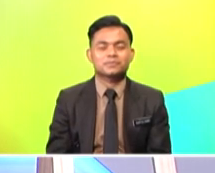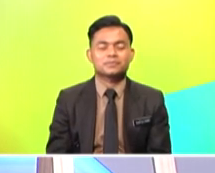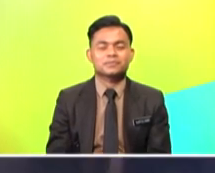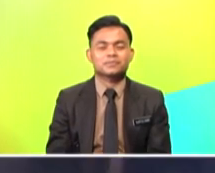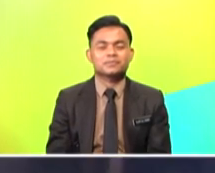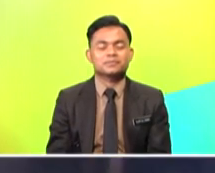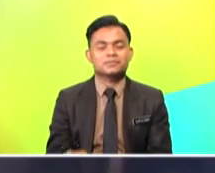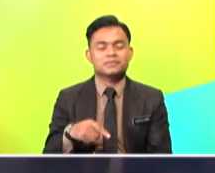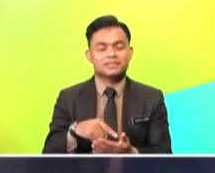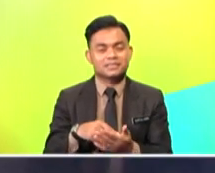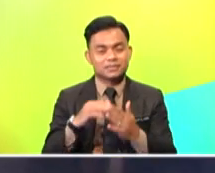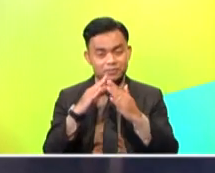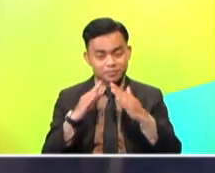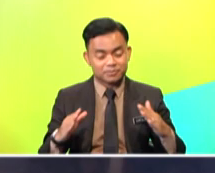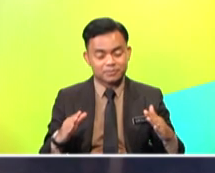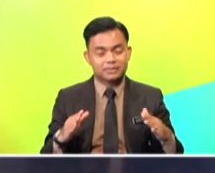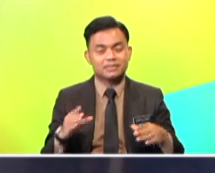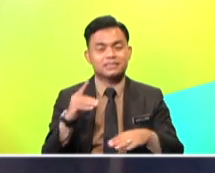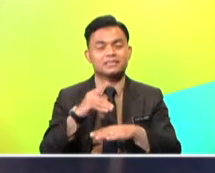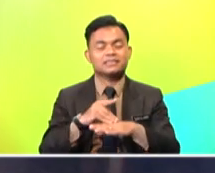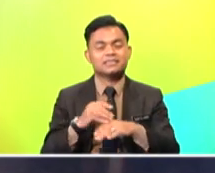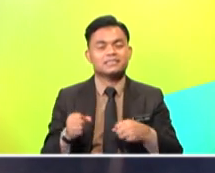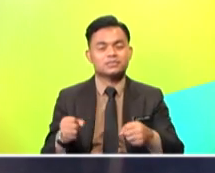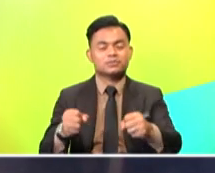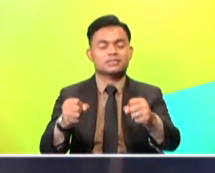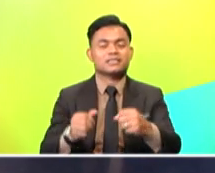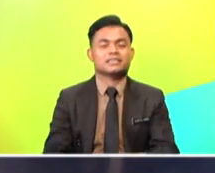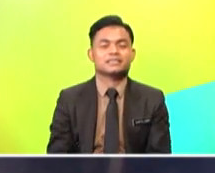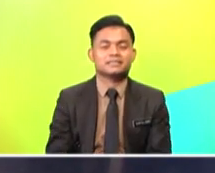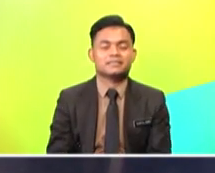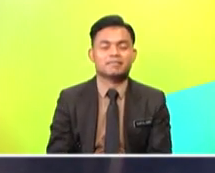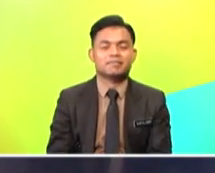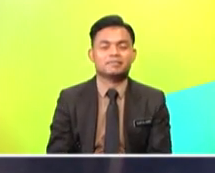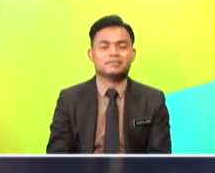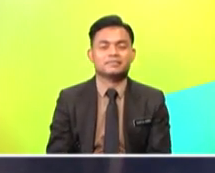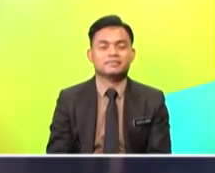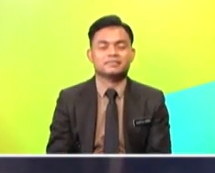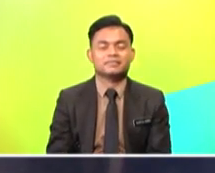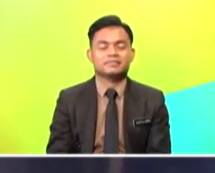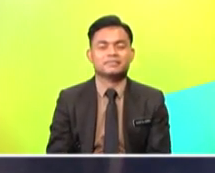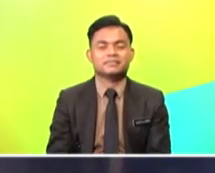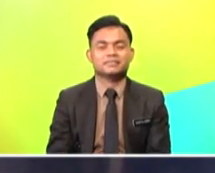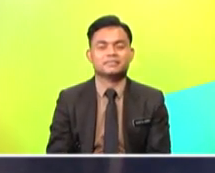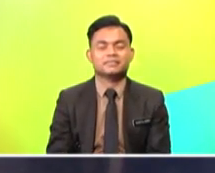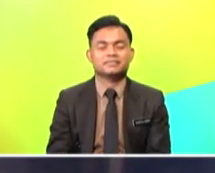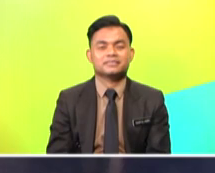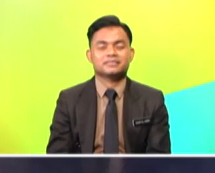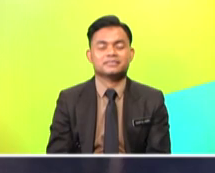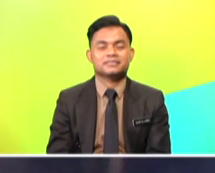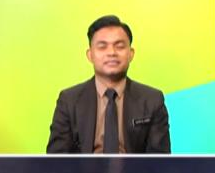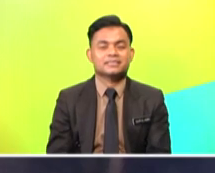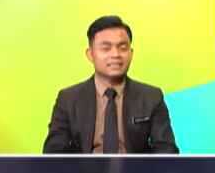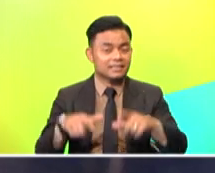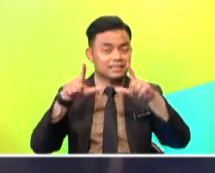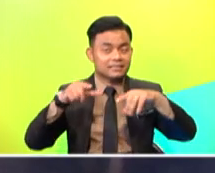tu? Iyalah. Betul lah. Rumah kat tepi sungai cikgu. Okey, Ifan letak dulu bumbungnya.